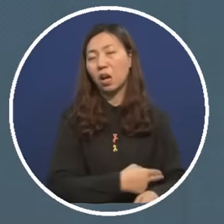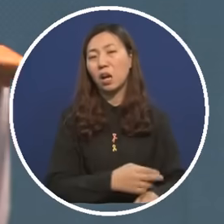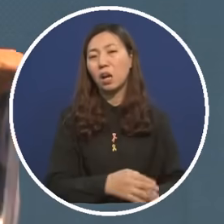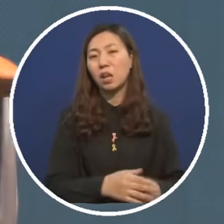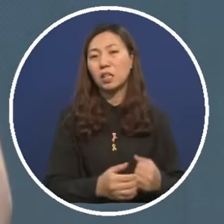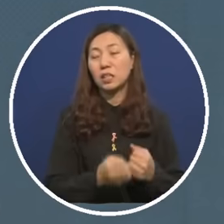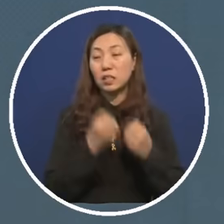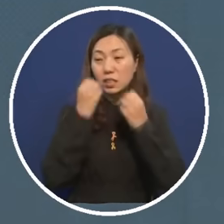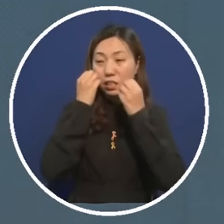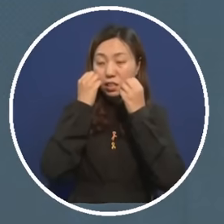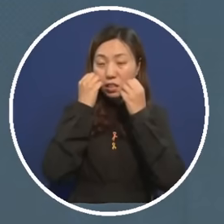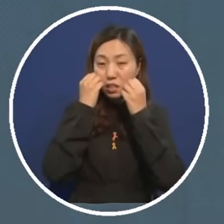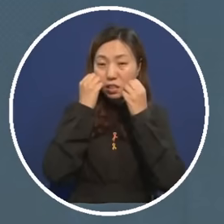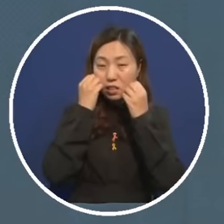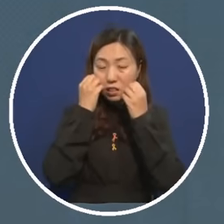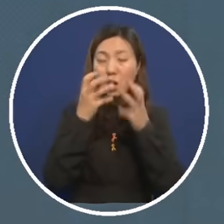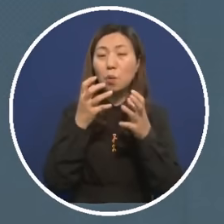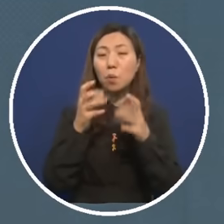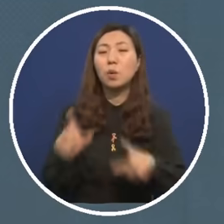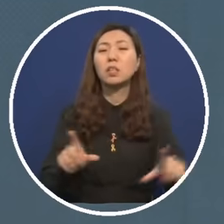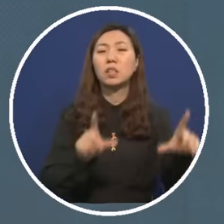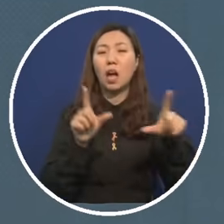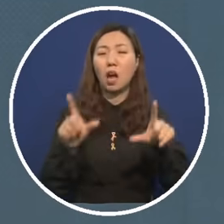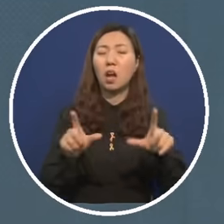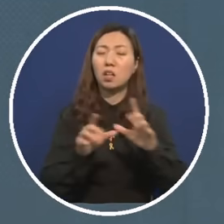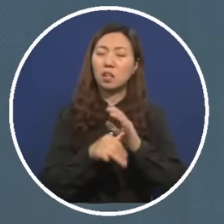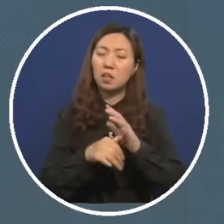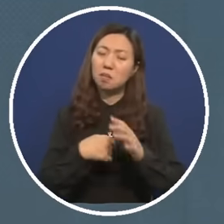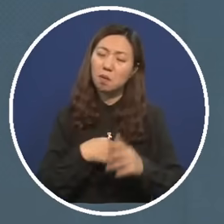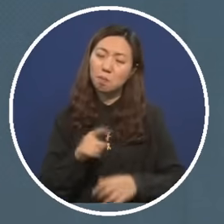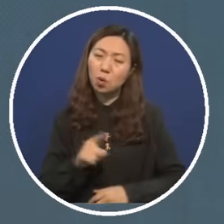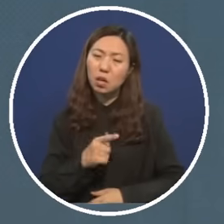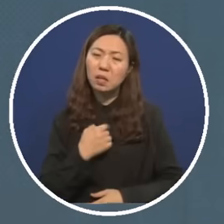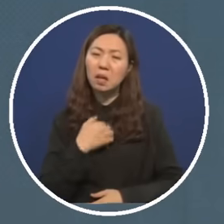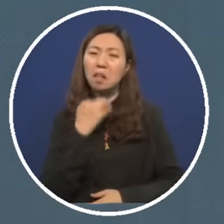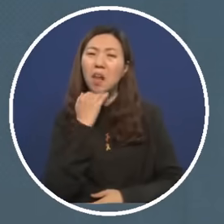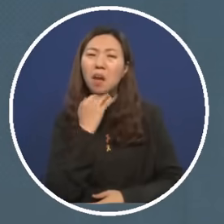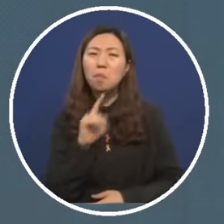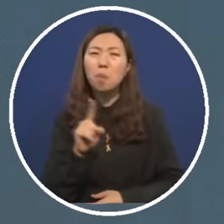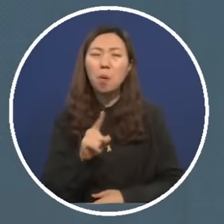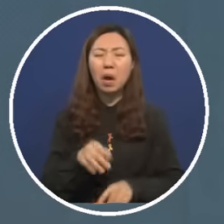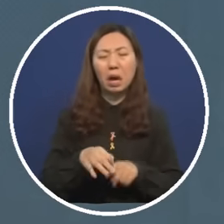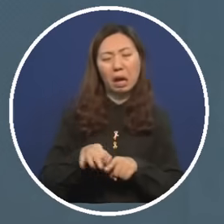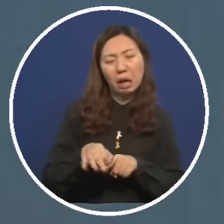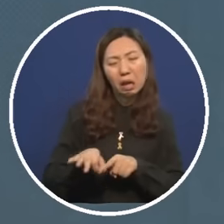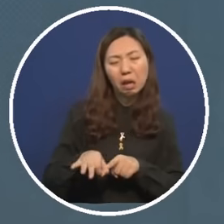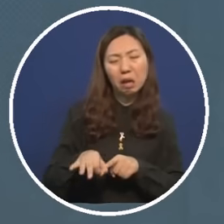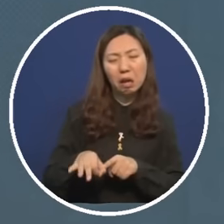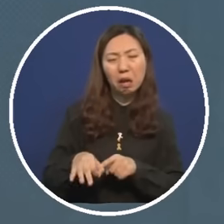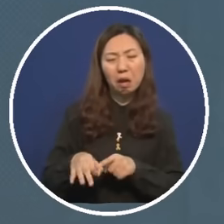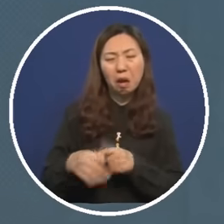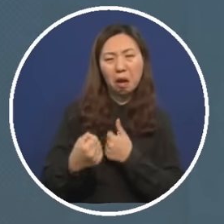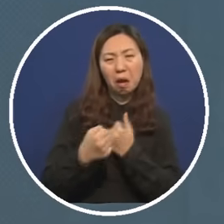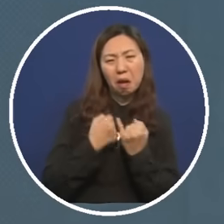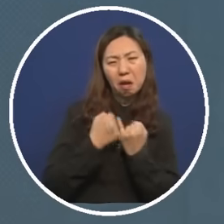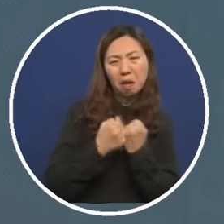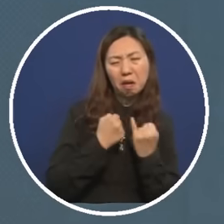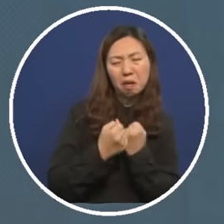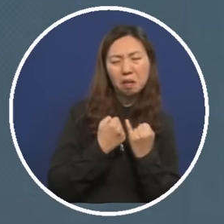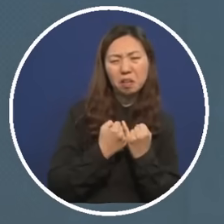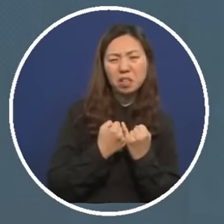새로 산다면 어떻게 되겠느냐? 아이고 내가 이 나이에 무슨 잔소리 듣고 폭언 듣고 내가 살아야